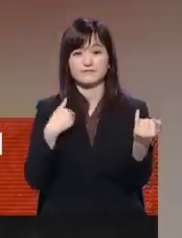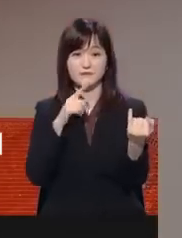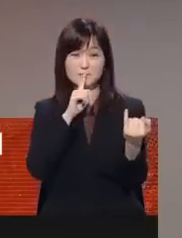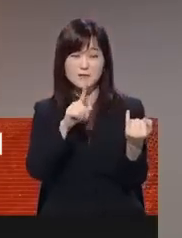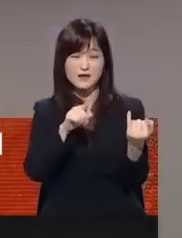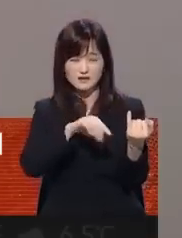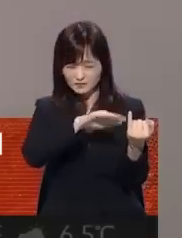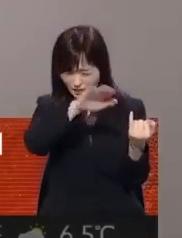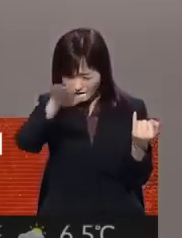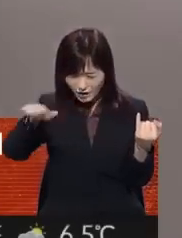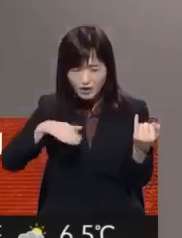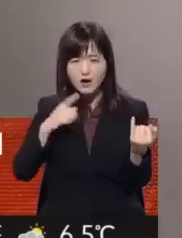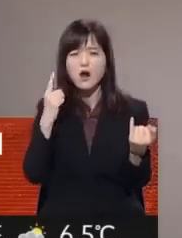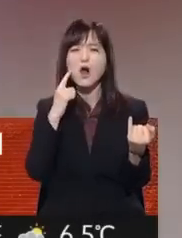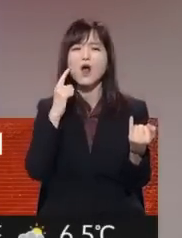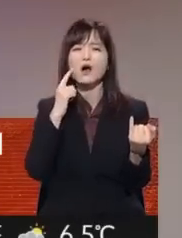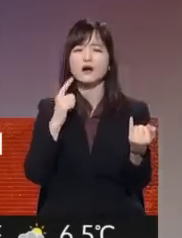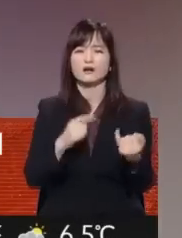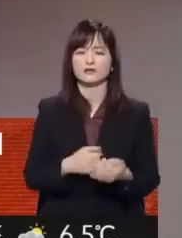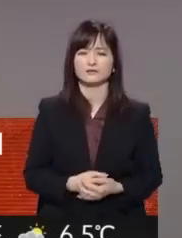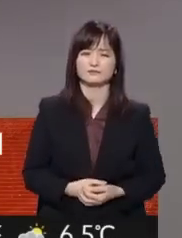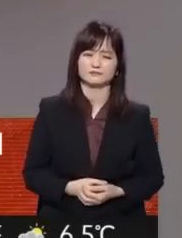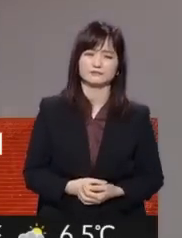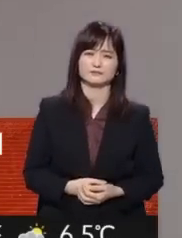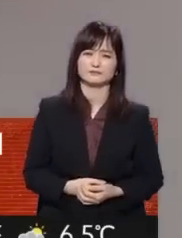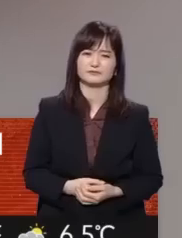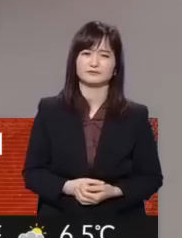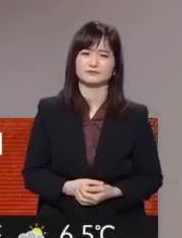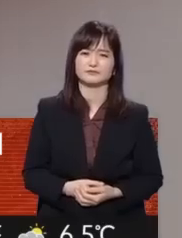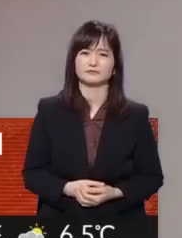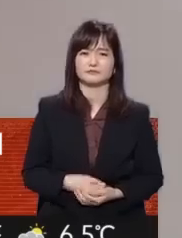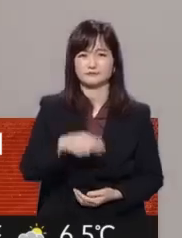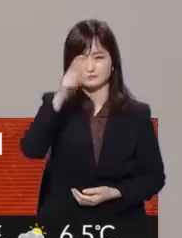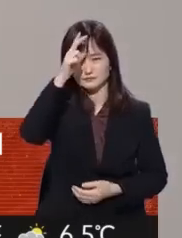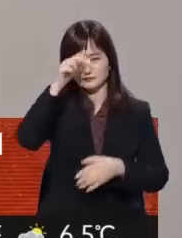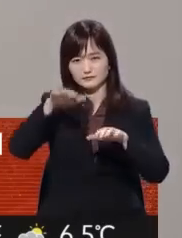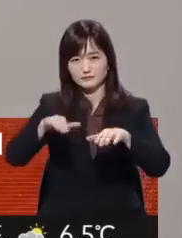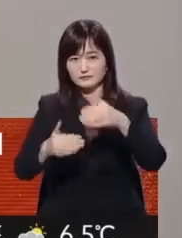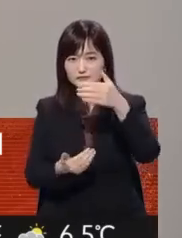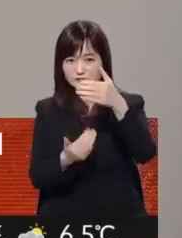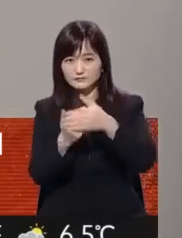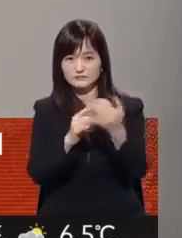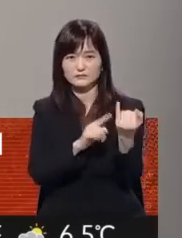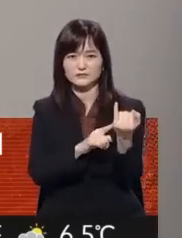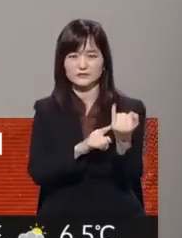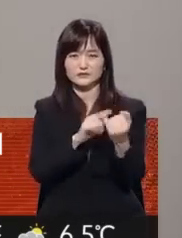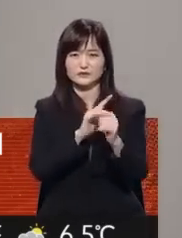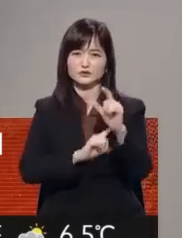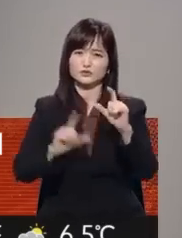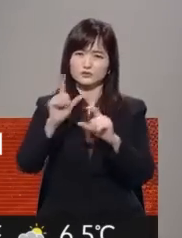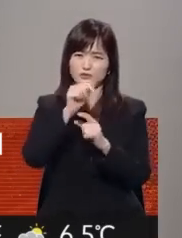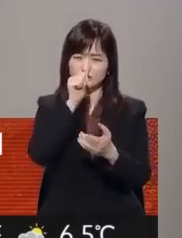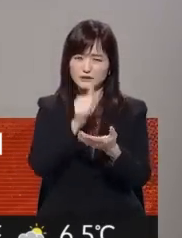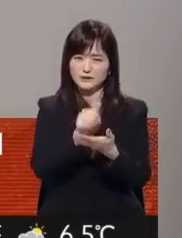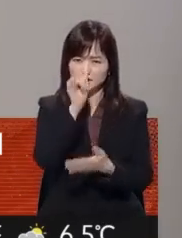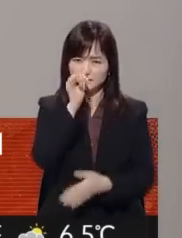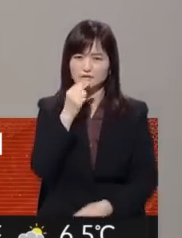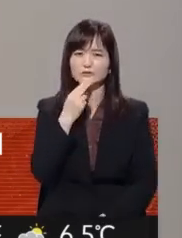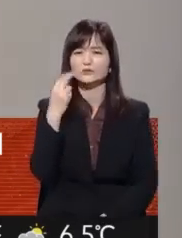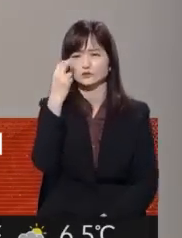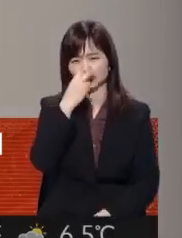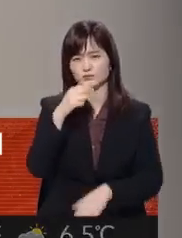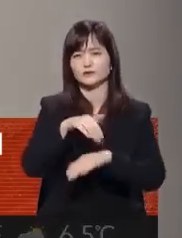쳤던 것들 예. 전부 거짓말이었습니다. 아하. 허언증인 거죠. 아하. 경찰은 이번 사건에 대해 여성의 여죄 여부까지 추가로 수사할 것이라고